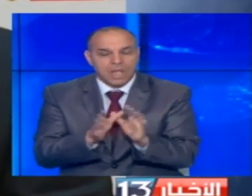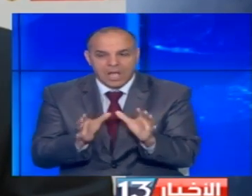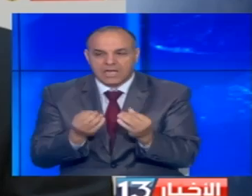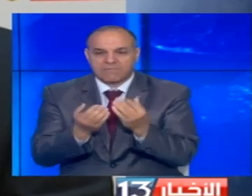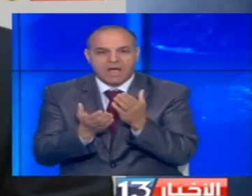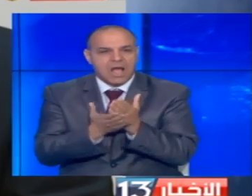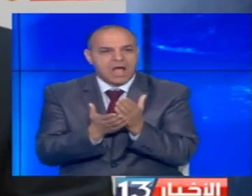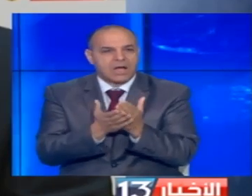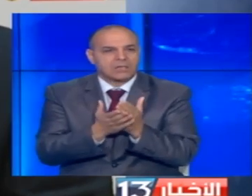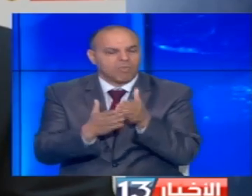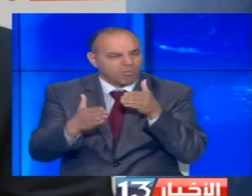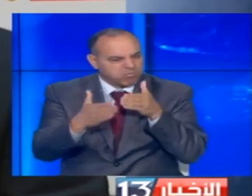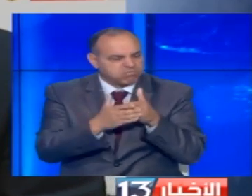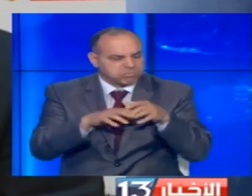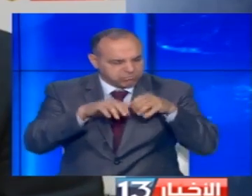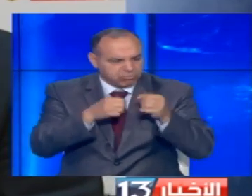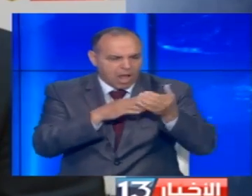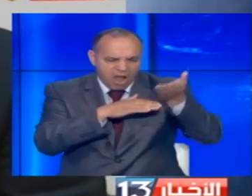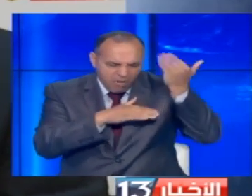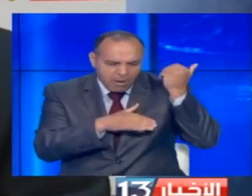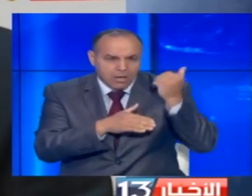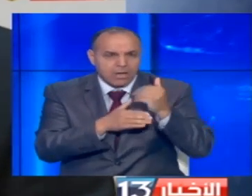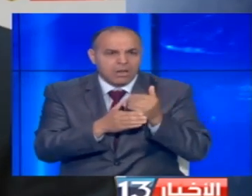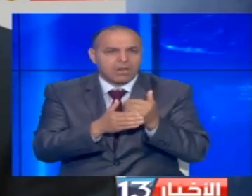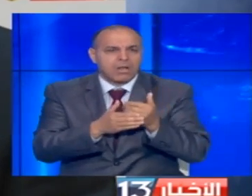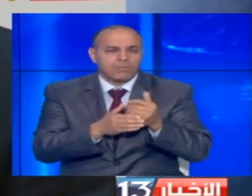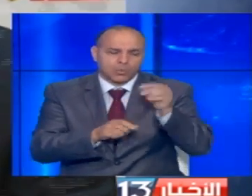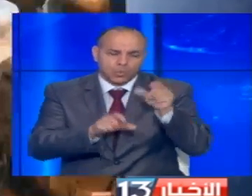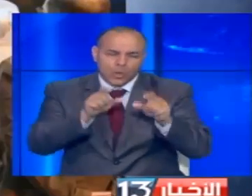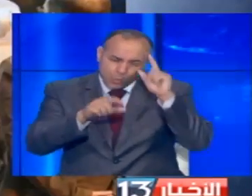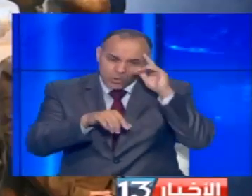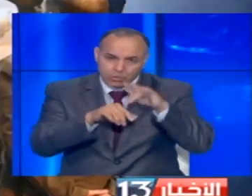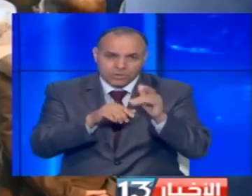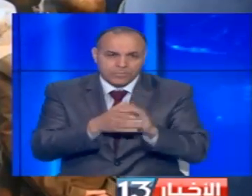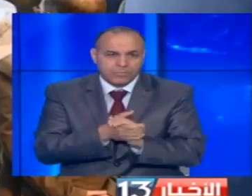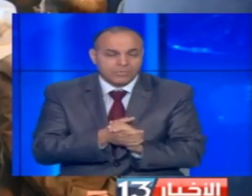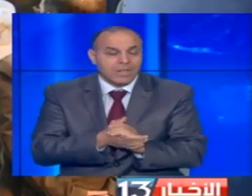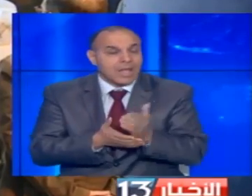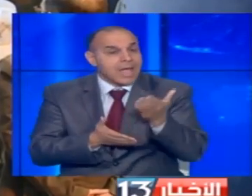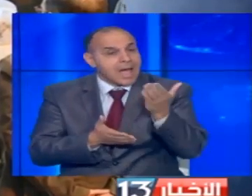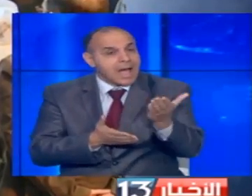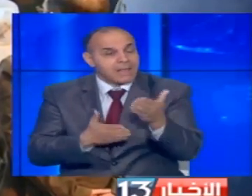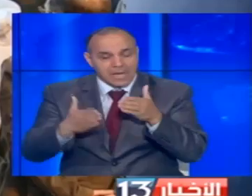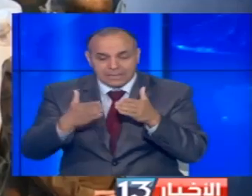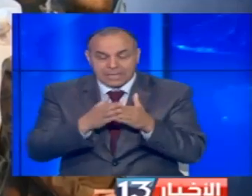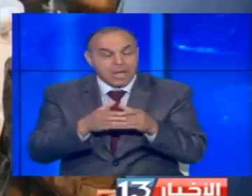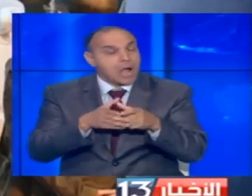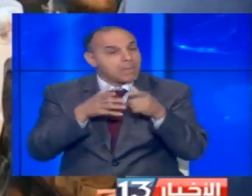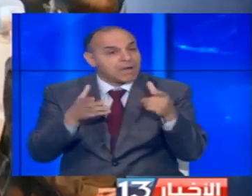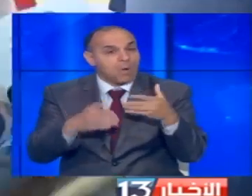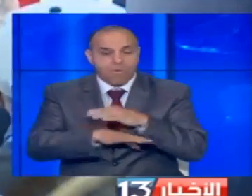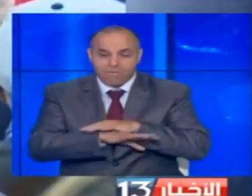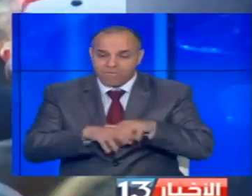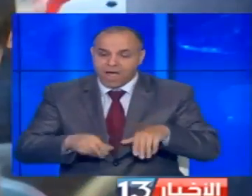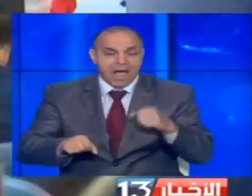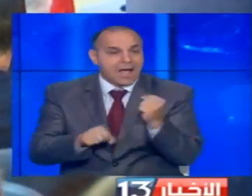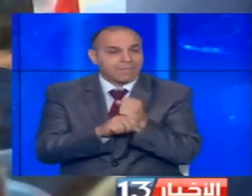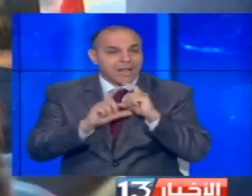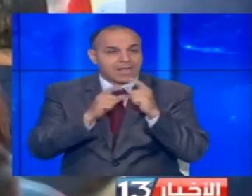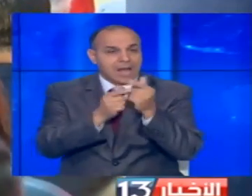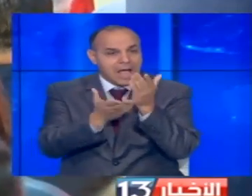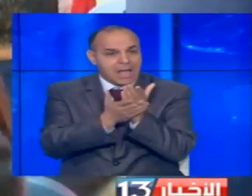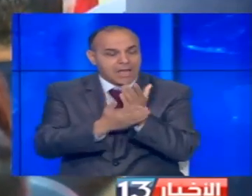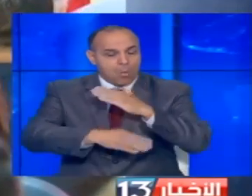حقيقه الانتهاكات الجسيمه اللي تمت في حق التونسيين ويعتبر التحدي اكبر لنهايه اعمال هيئه